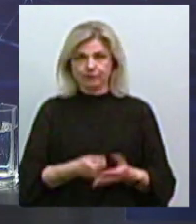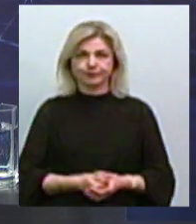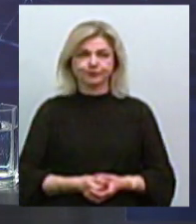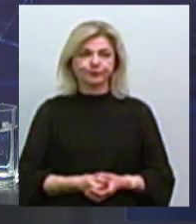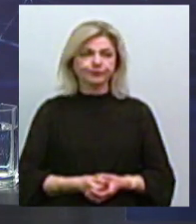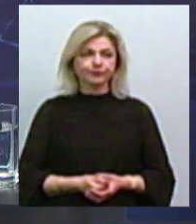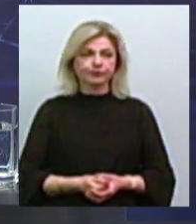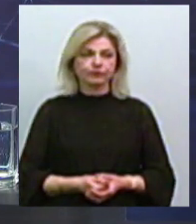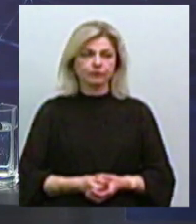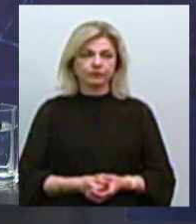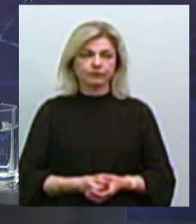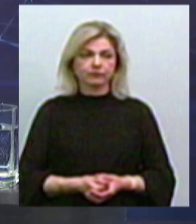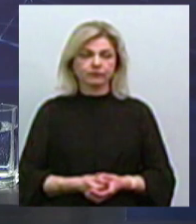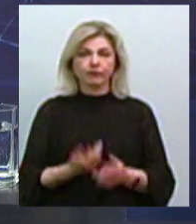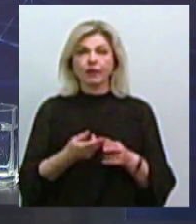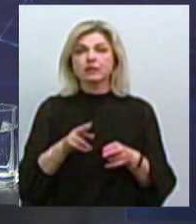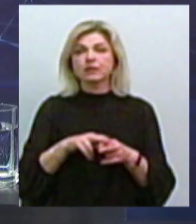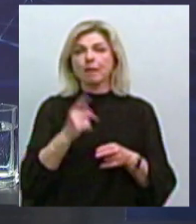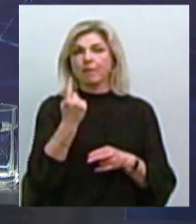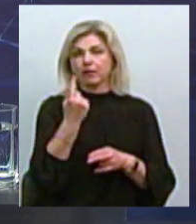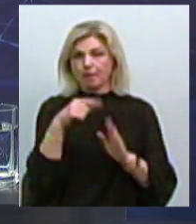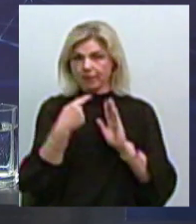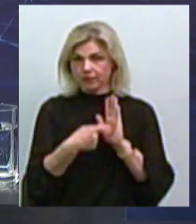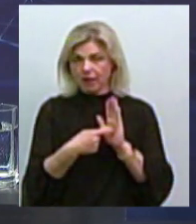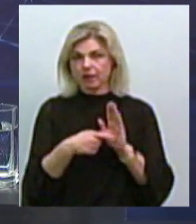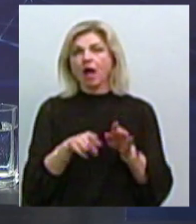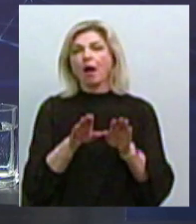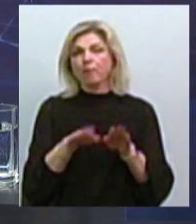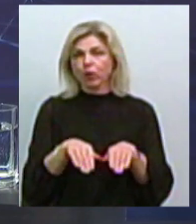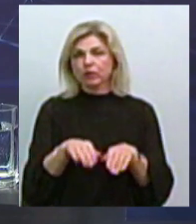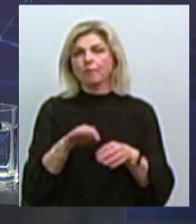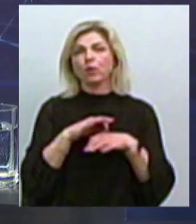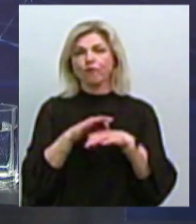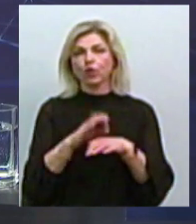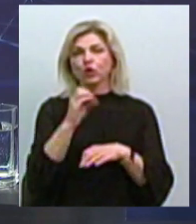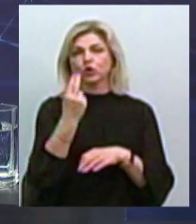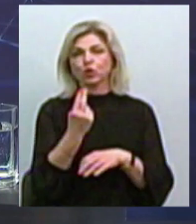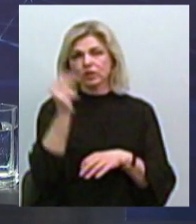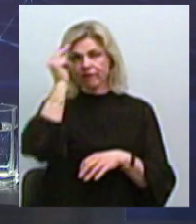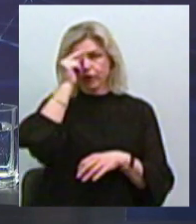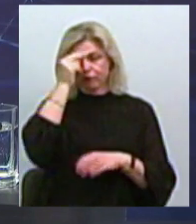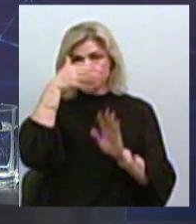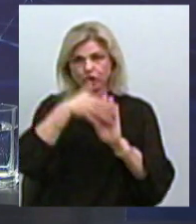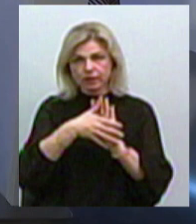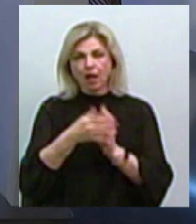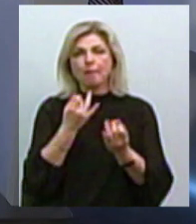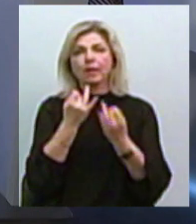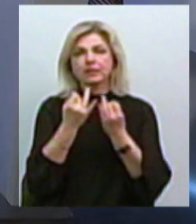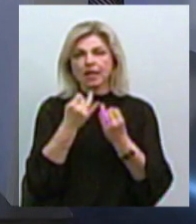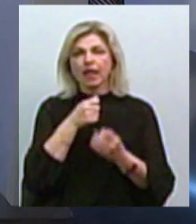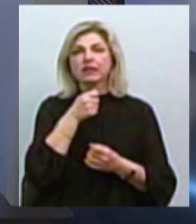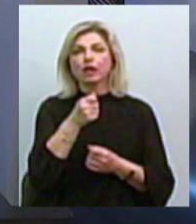І це перше питання. Також ми проводимо соціальне вивчення, тобто проводимо